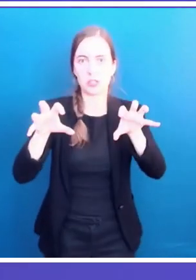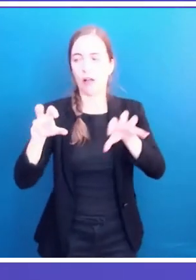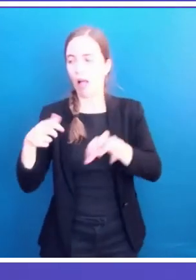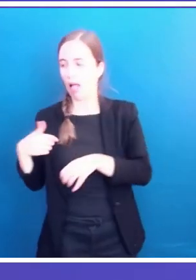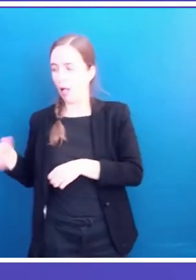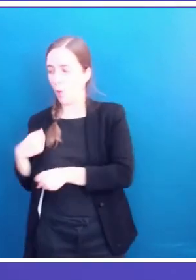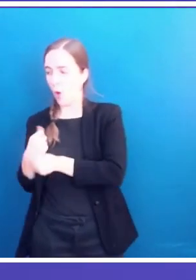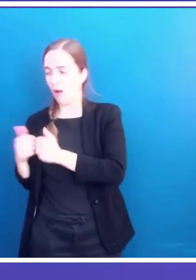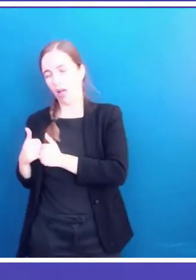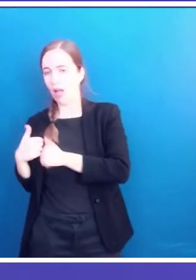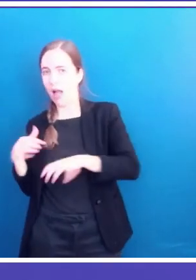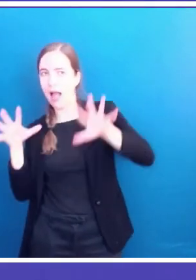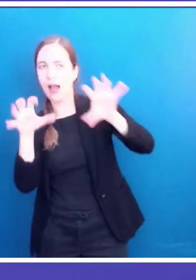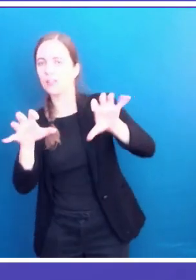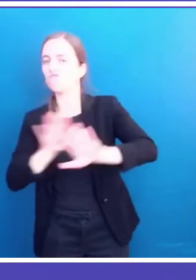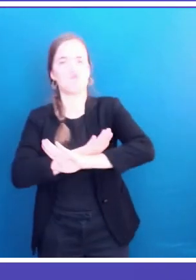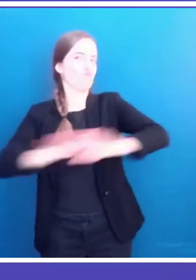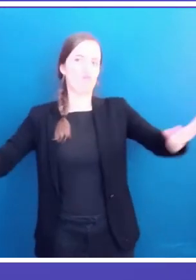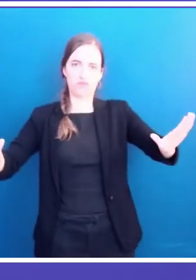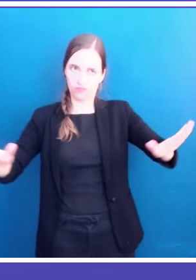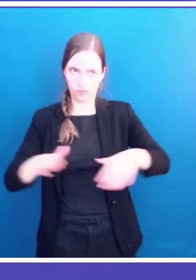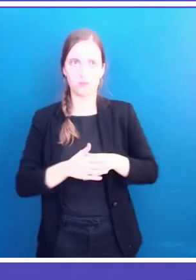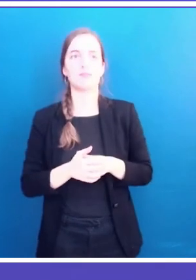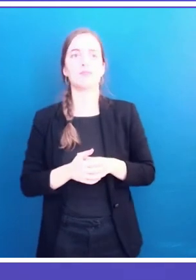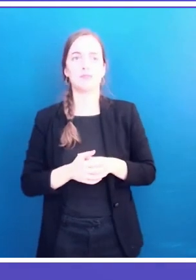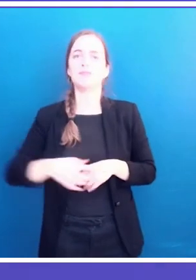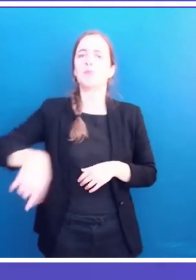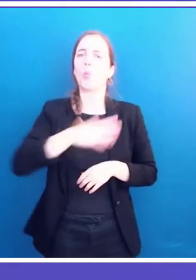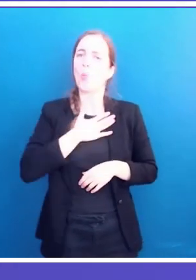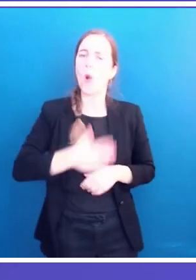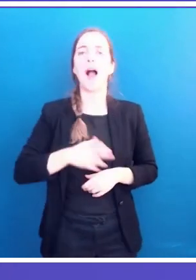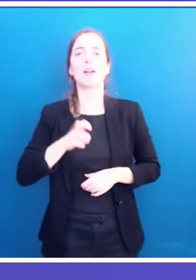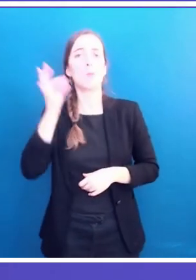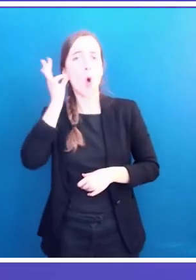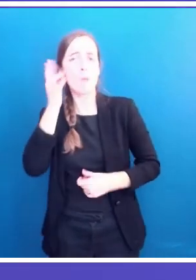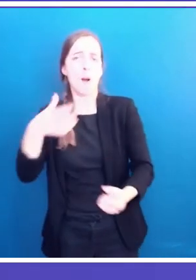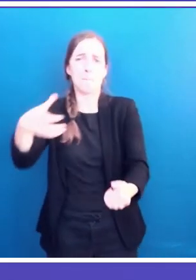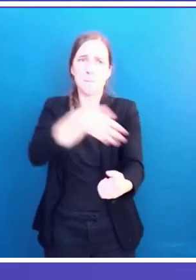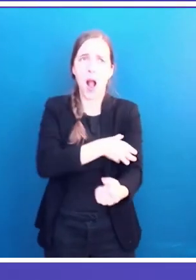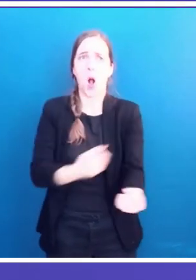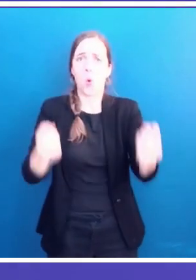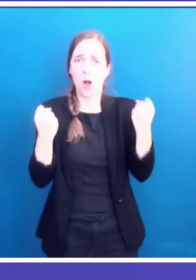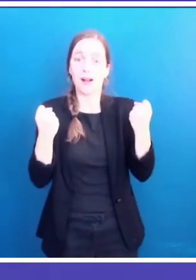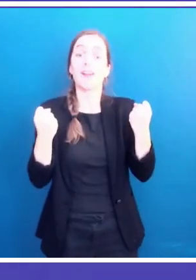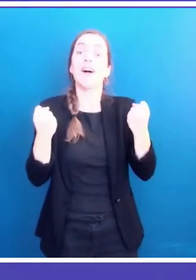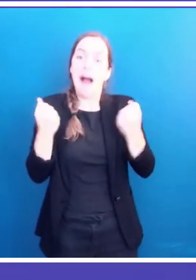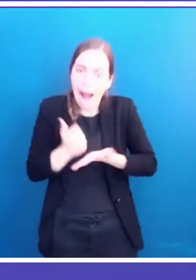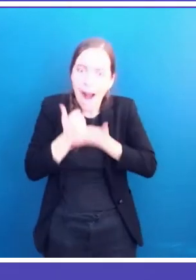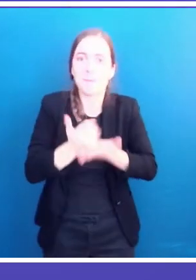فإذا نحن نتوجه إلى الذكور وإلى كافة المواطنين، لأنها مسؤولية الجميع